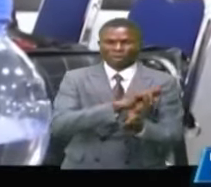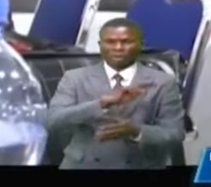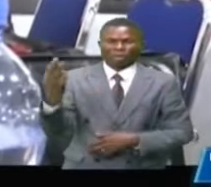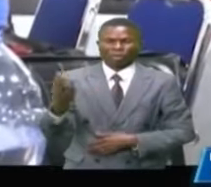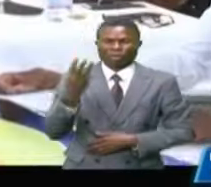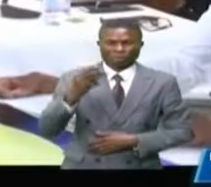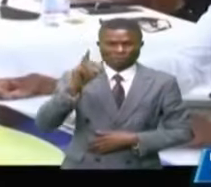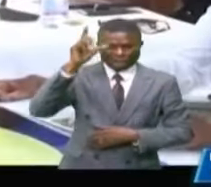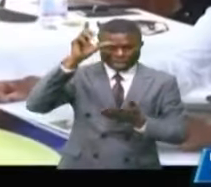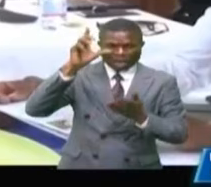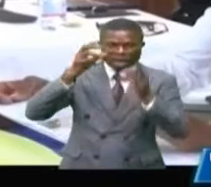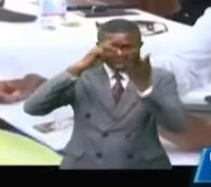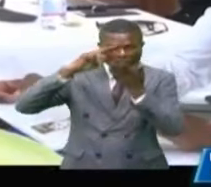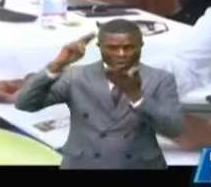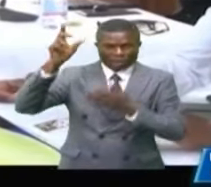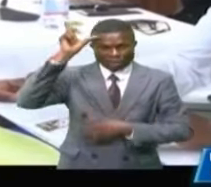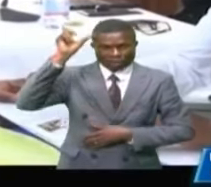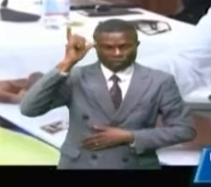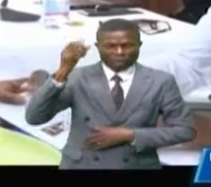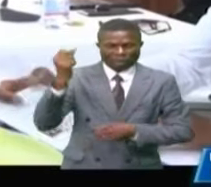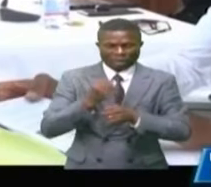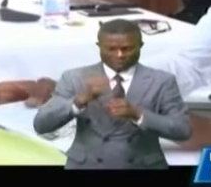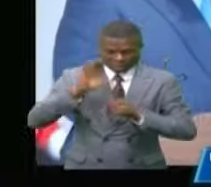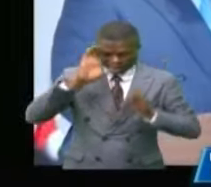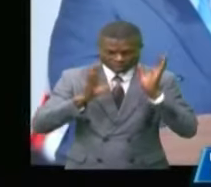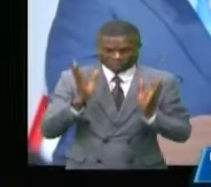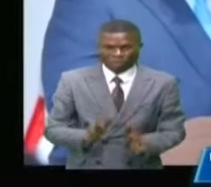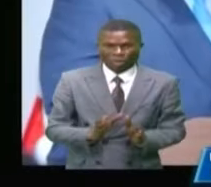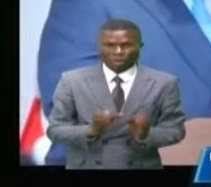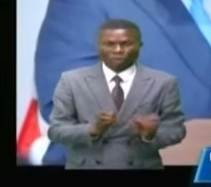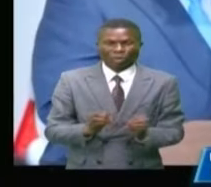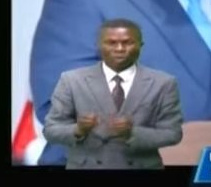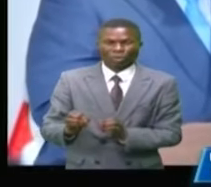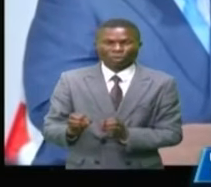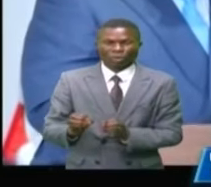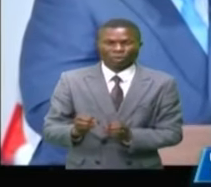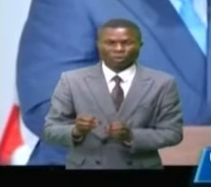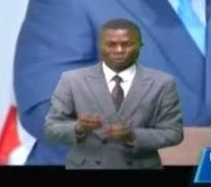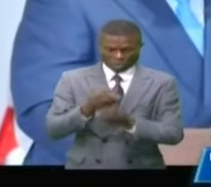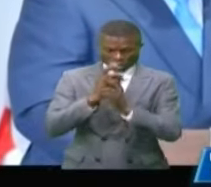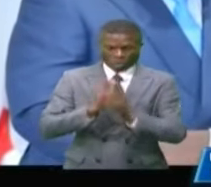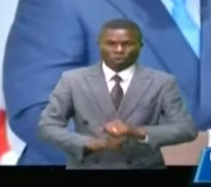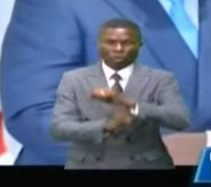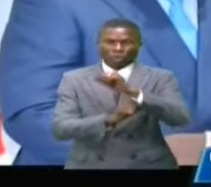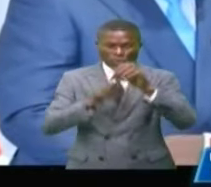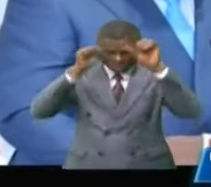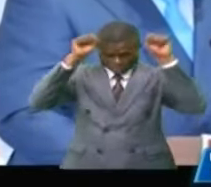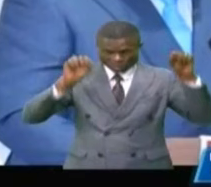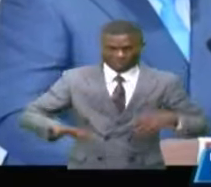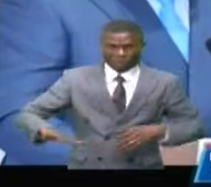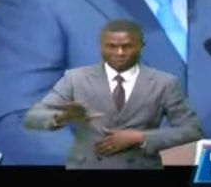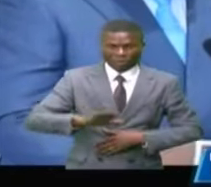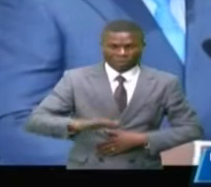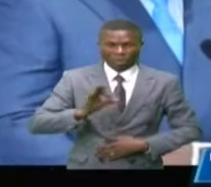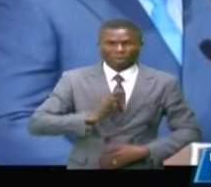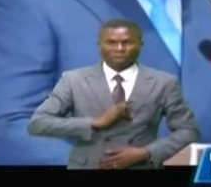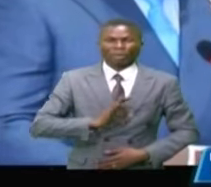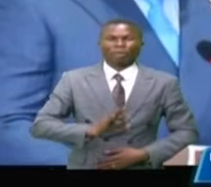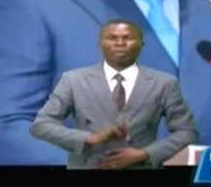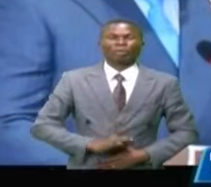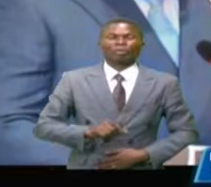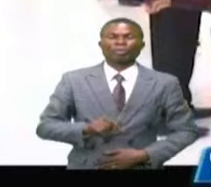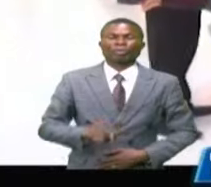Lubumbashi. Ces travaux scientifiques qui se sont tenus sous le patronage du président de la République,